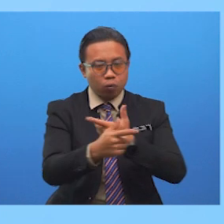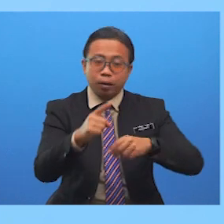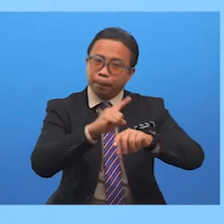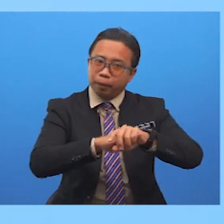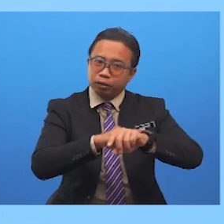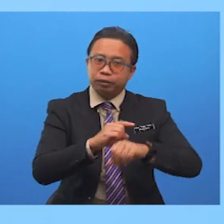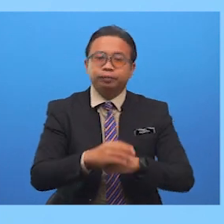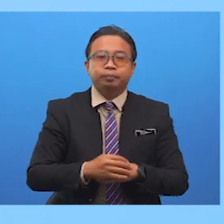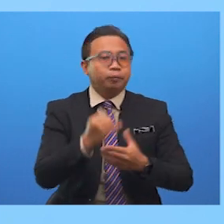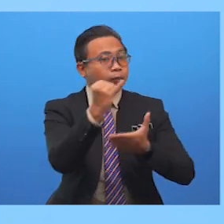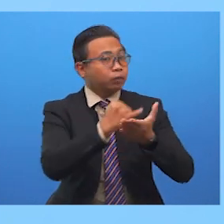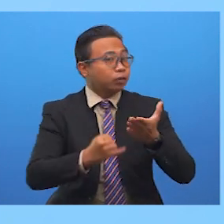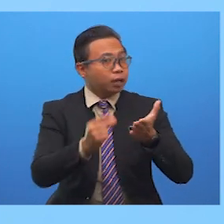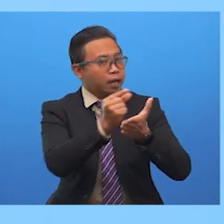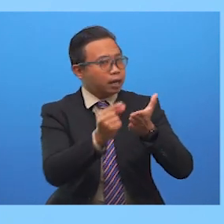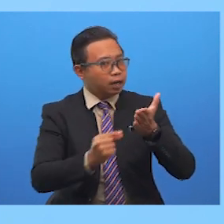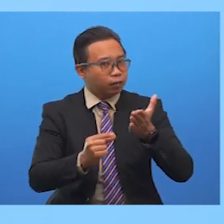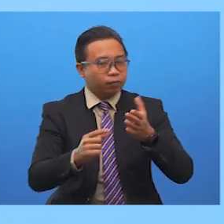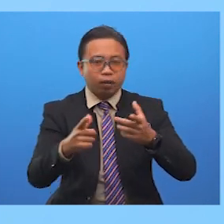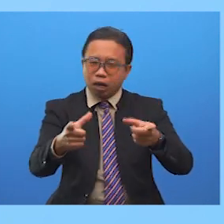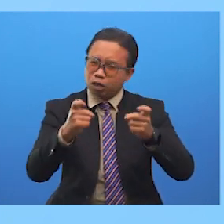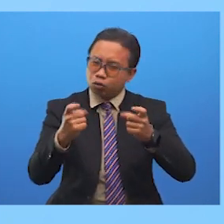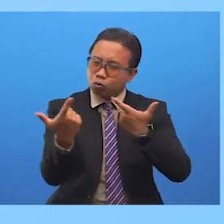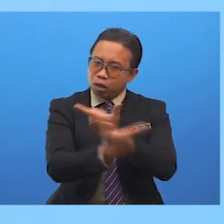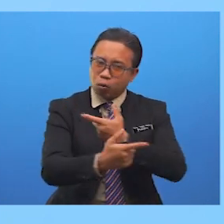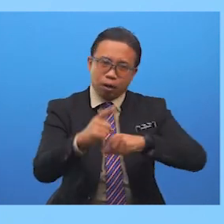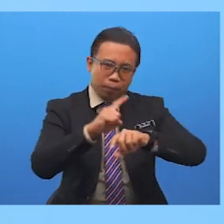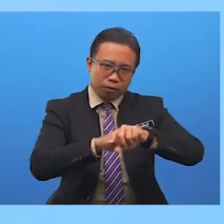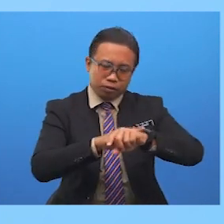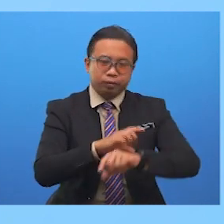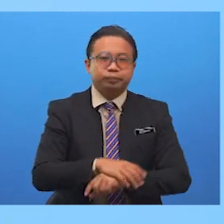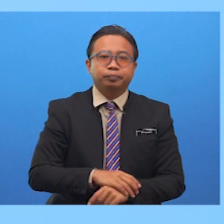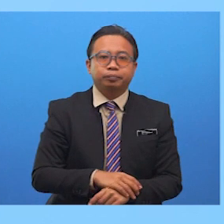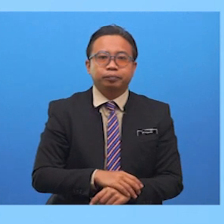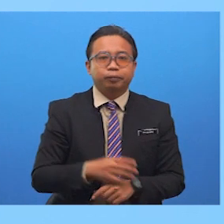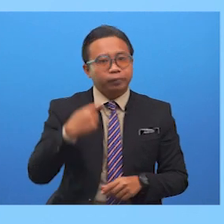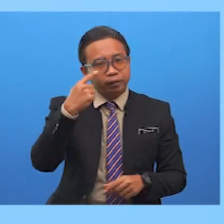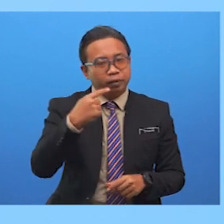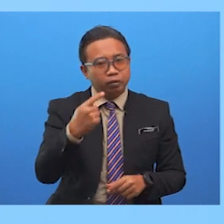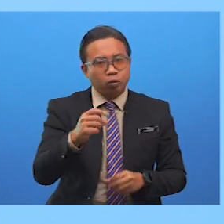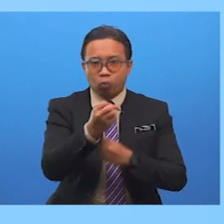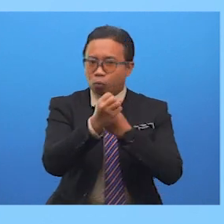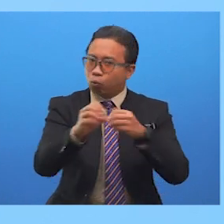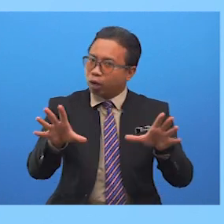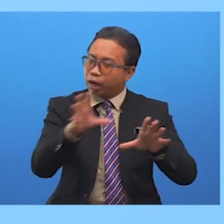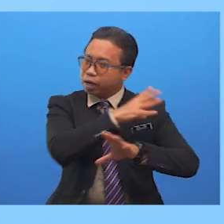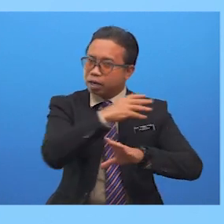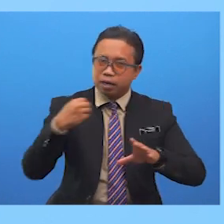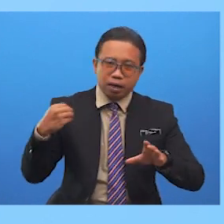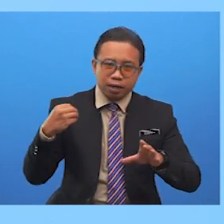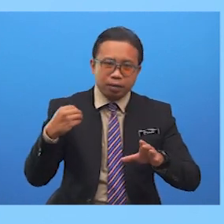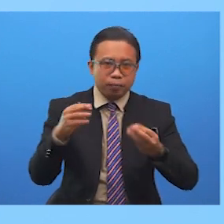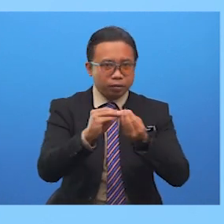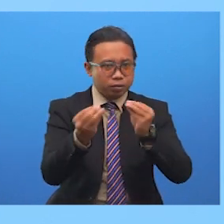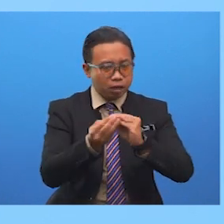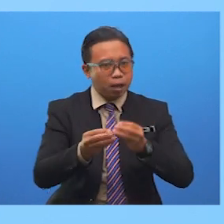melukis grafik laju melawan masa mentafsir mengurai dan menyelesaikan